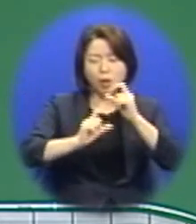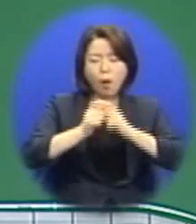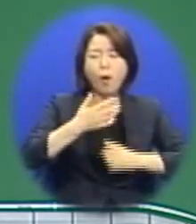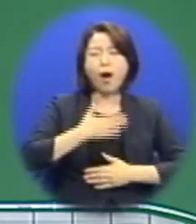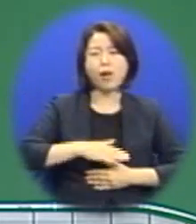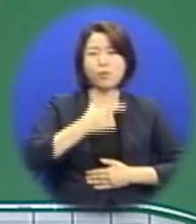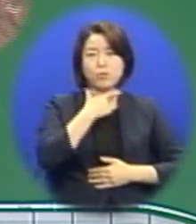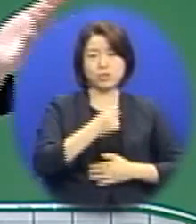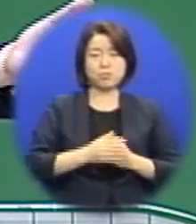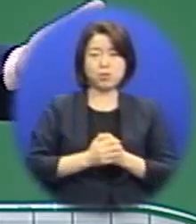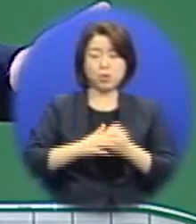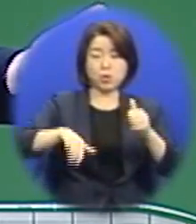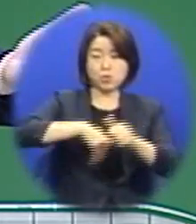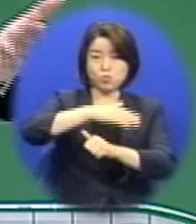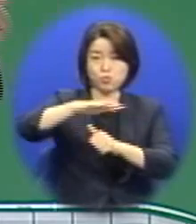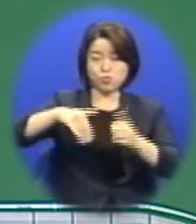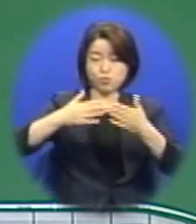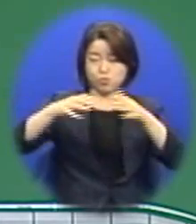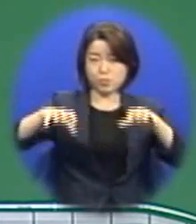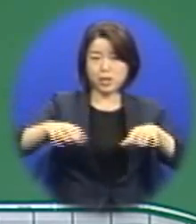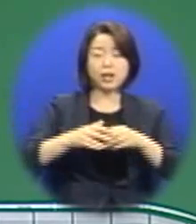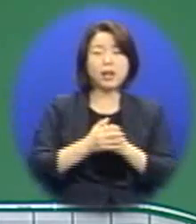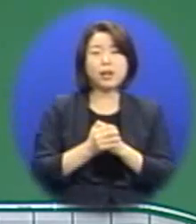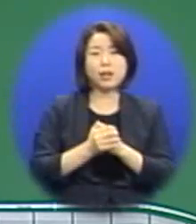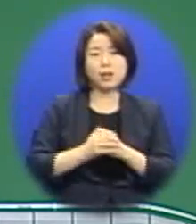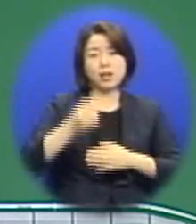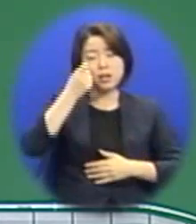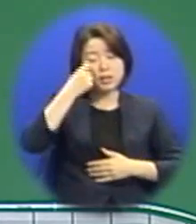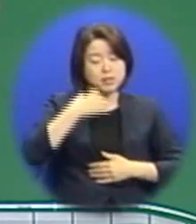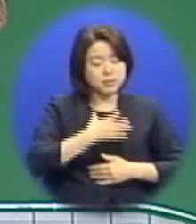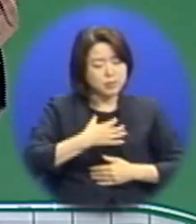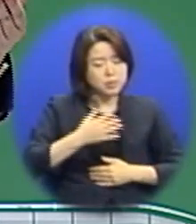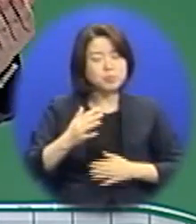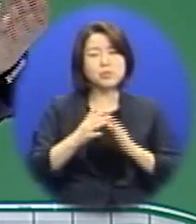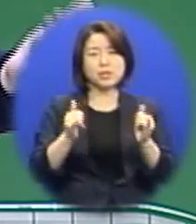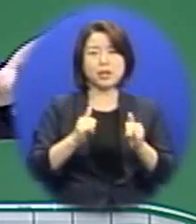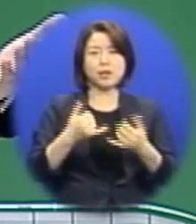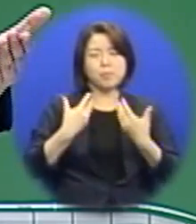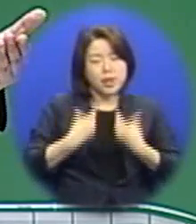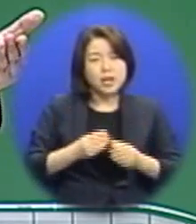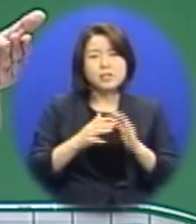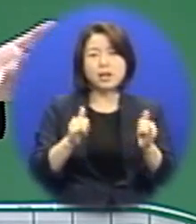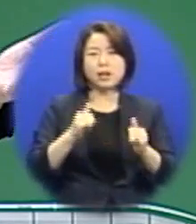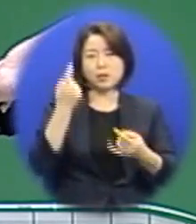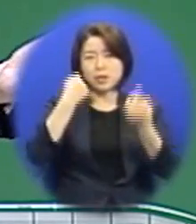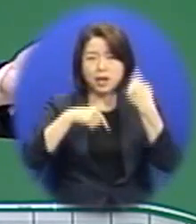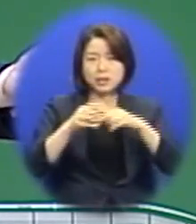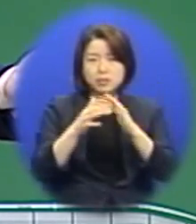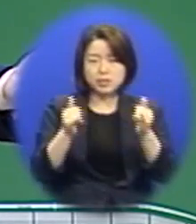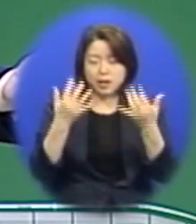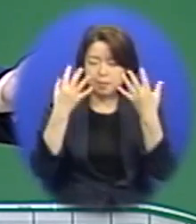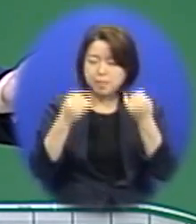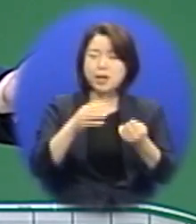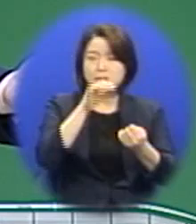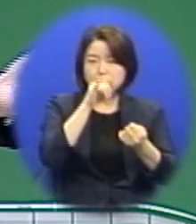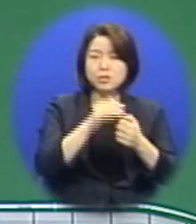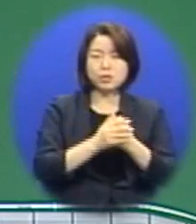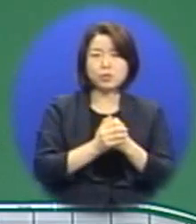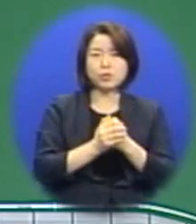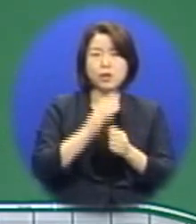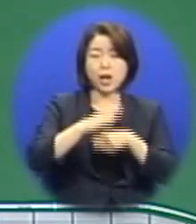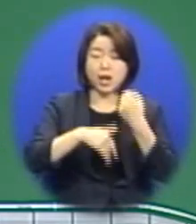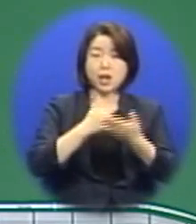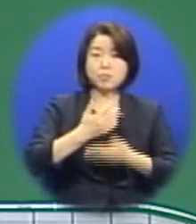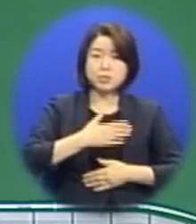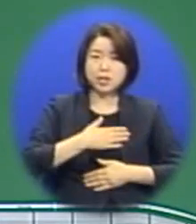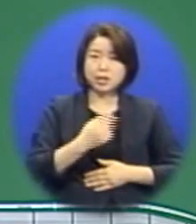싶습니다. 주변에 슬픈 사람, 낙심한 사람, 상처받은 사람 투성입니다. 하나님,